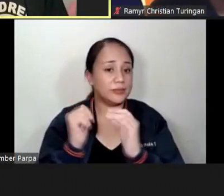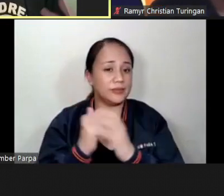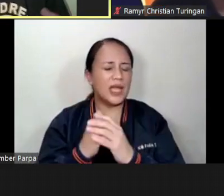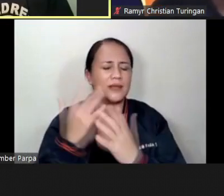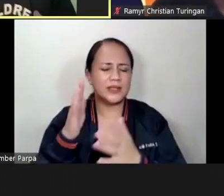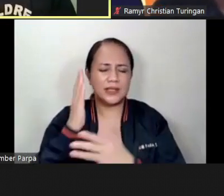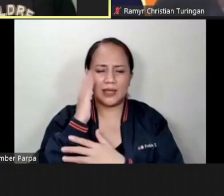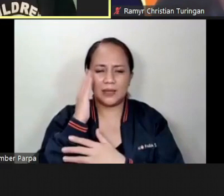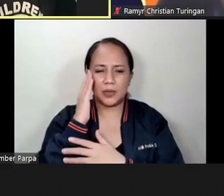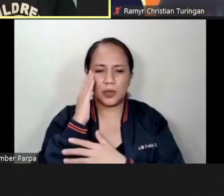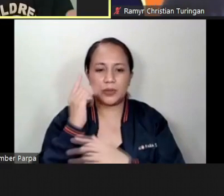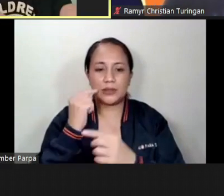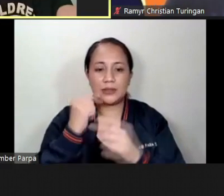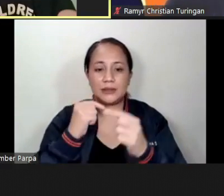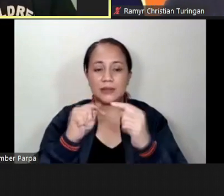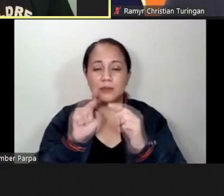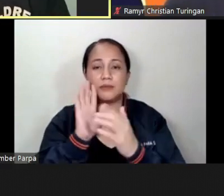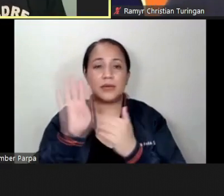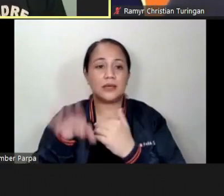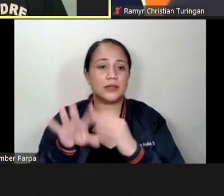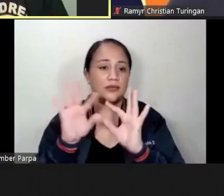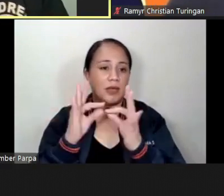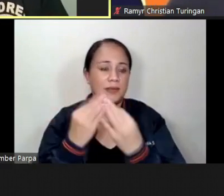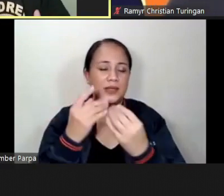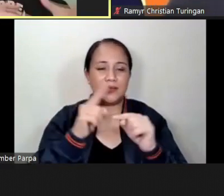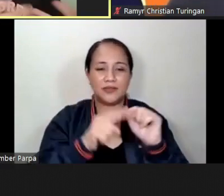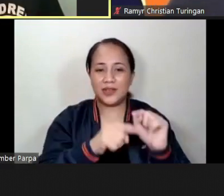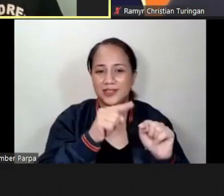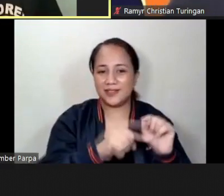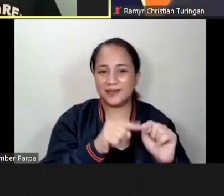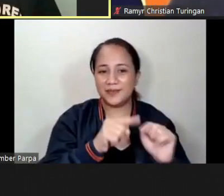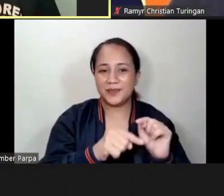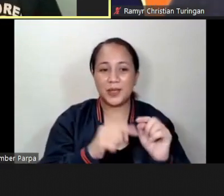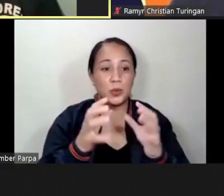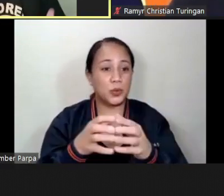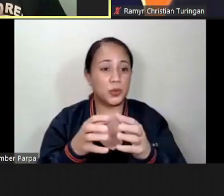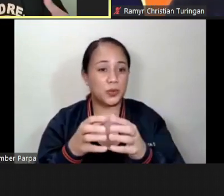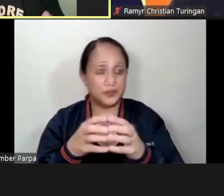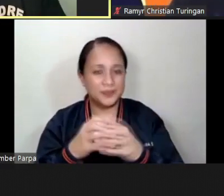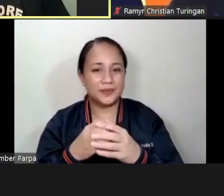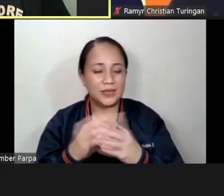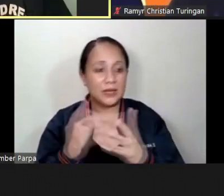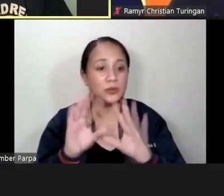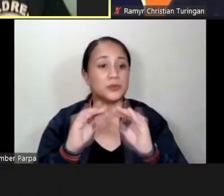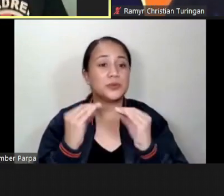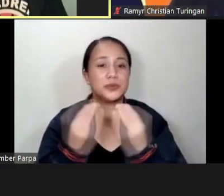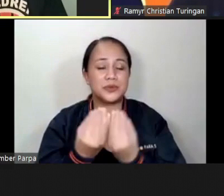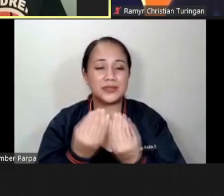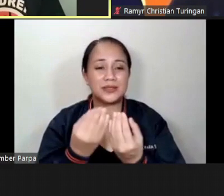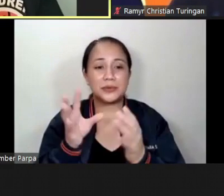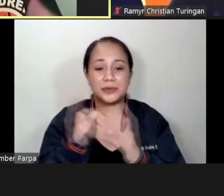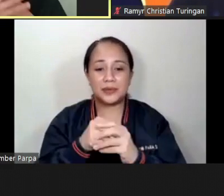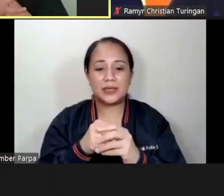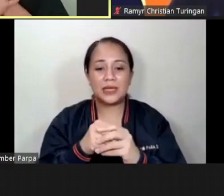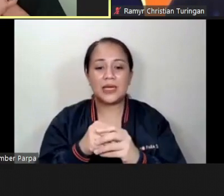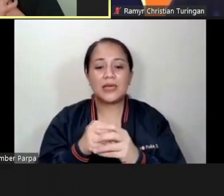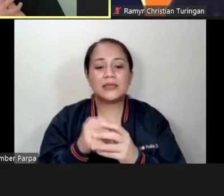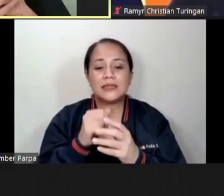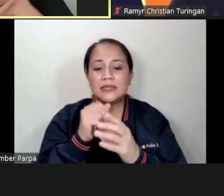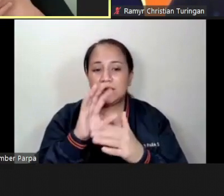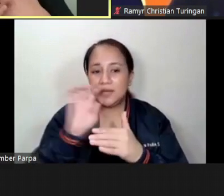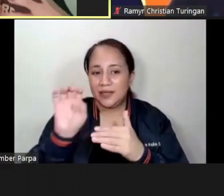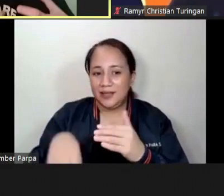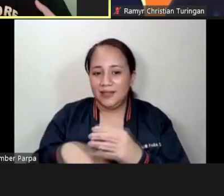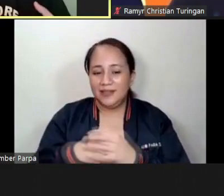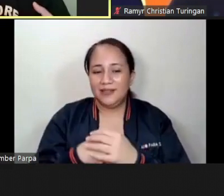ko no, may babalikan tayong pamilya, mga kaibigan, no, at grupo, no, at organisasyon na kinasasalihan. So sana hindi lang matapos sa atin